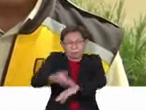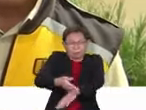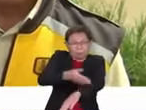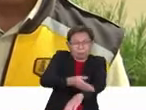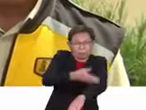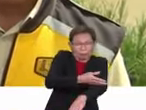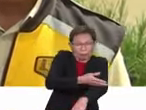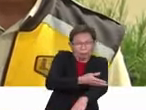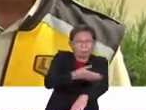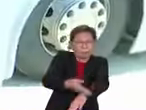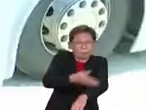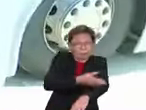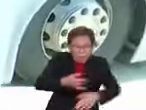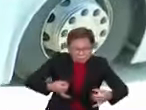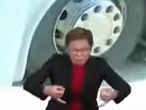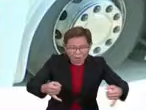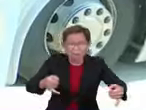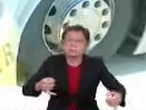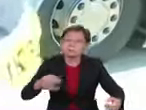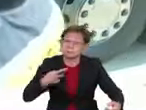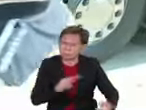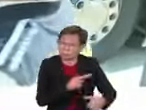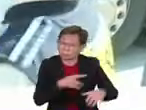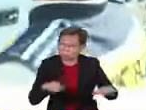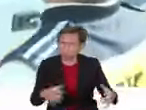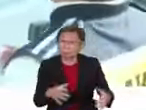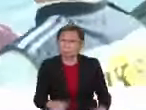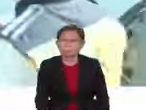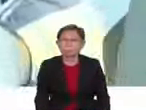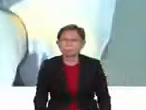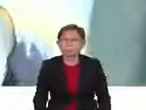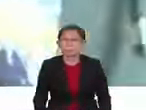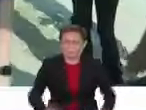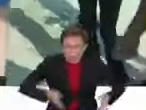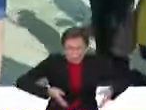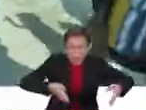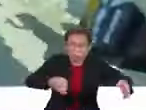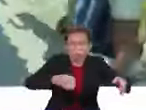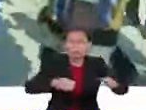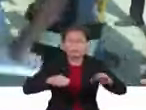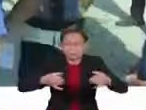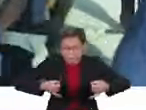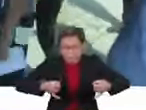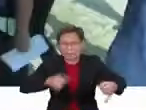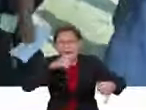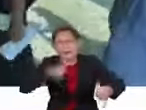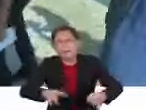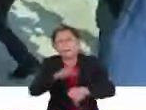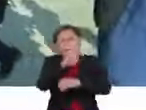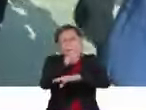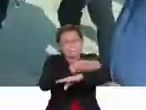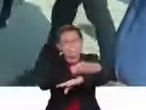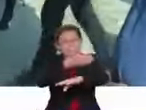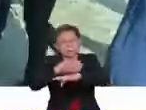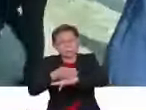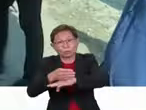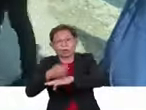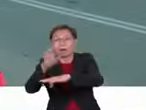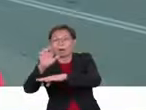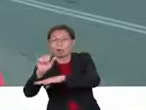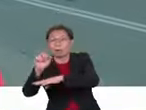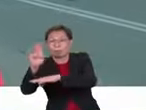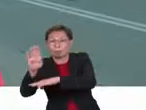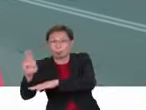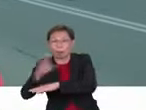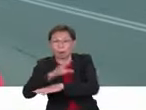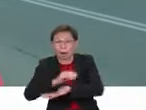penambahbaikan jalan yang kita laksanakan. Tinjauan pertama melibatkan laluan jalan lama Bentong Rau. Di lokasi ini tersedia sebuah